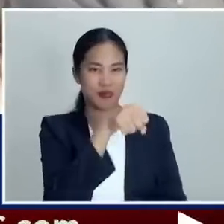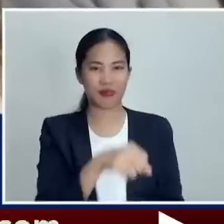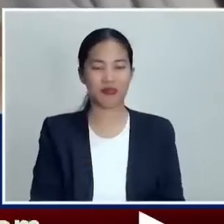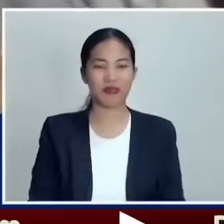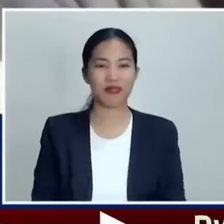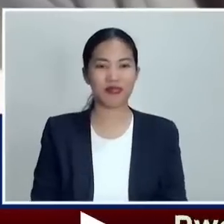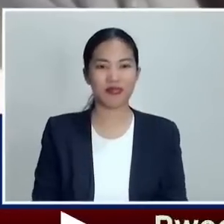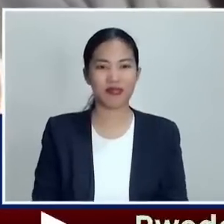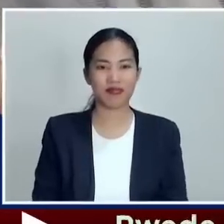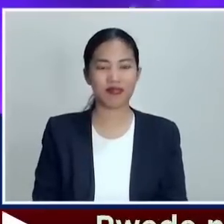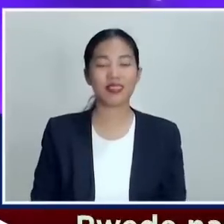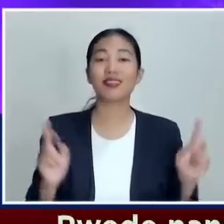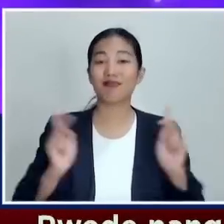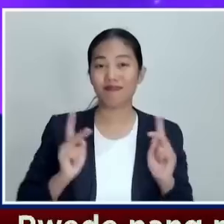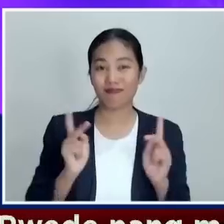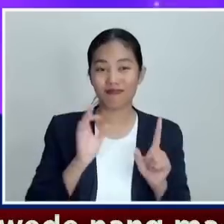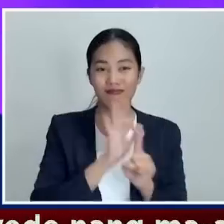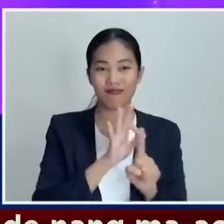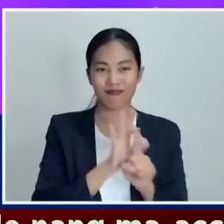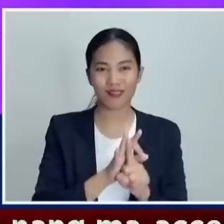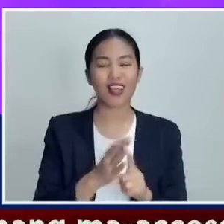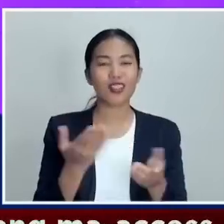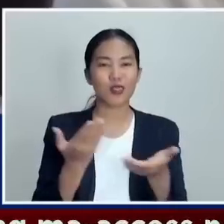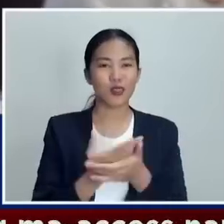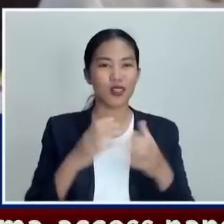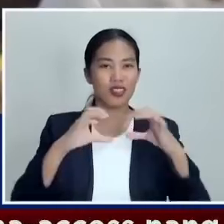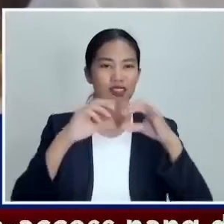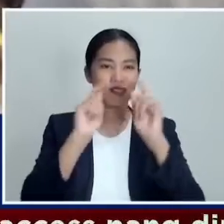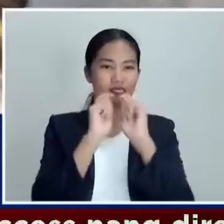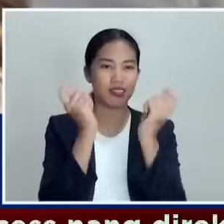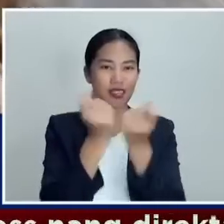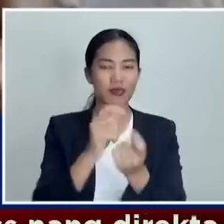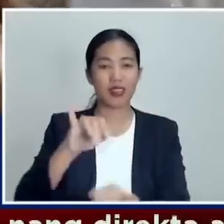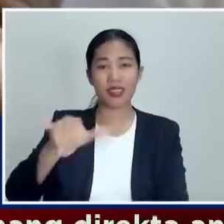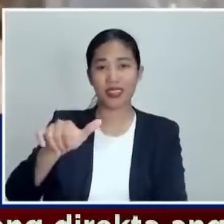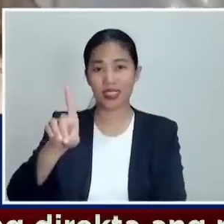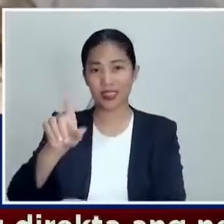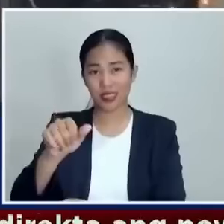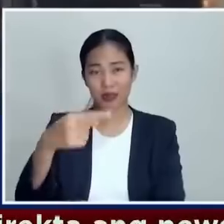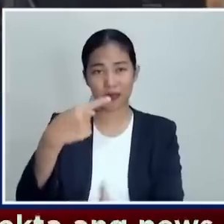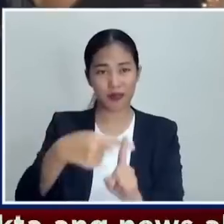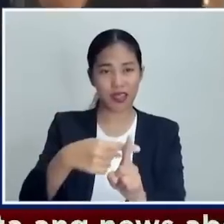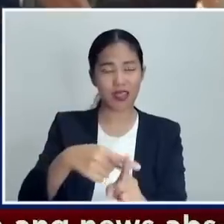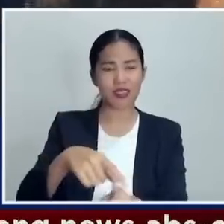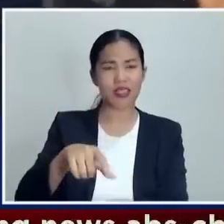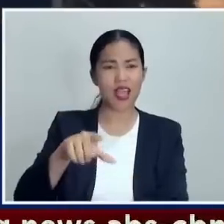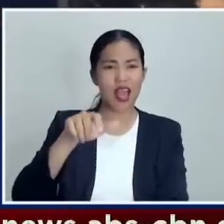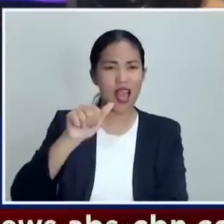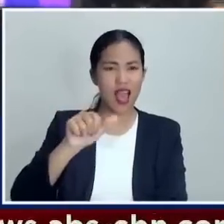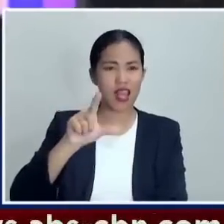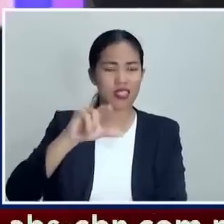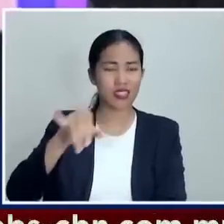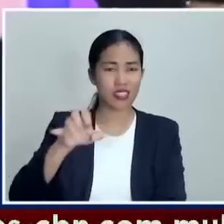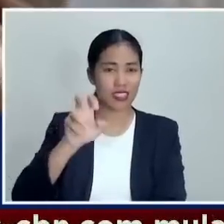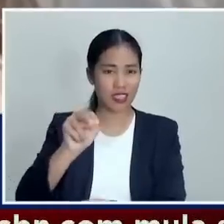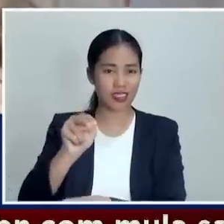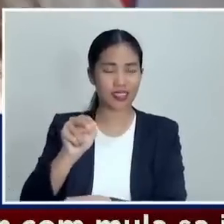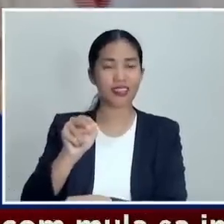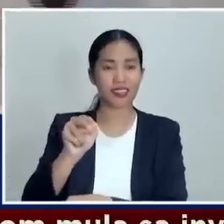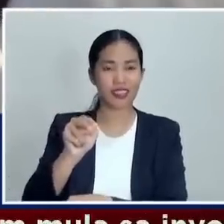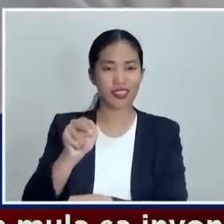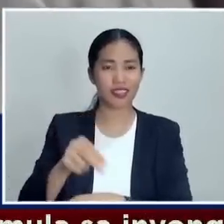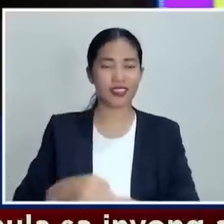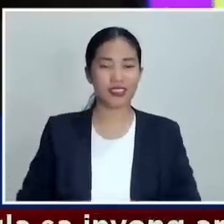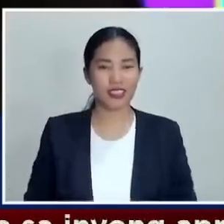Kilig ang fans ng pinakabagong love team na sina Jada Avanzado at Aljun Mendoza sa promposal ni Aljun sa aktres sa